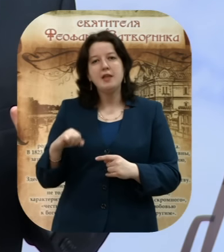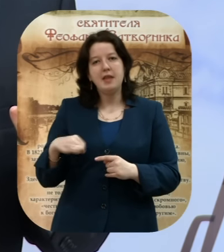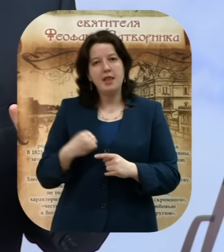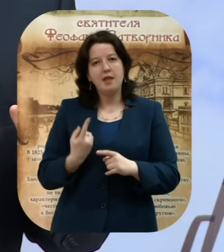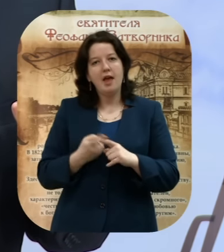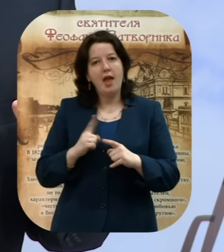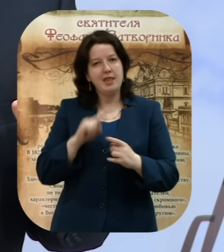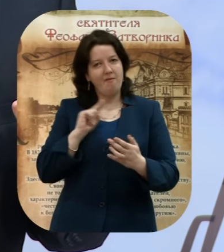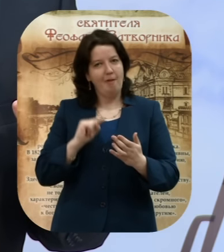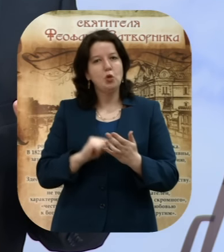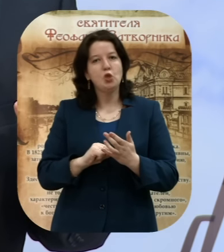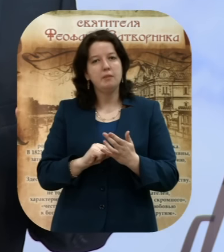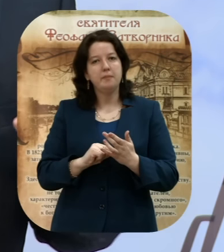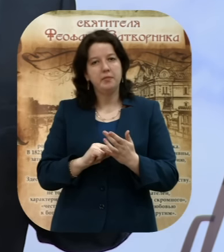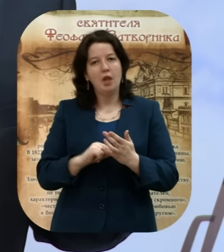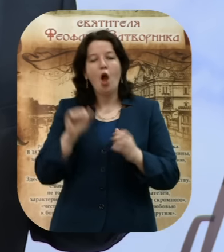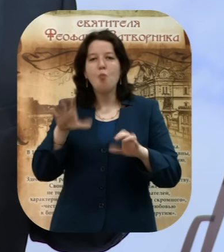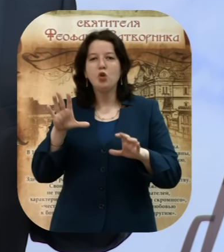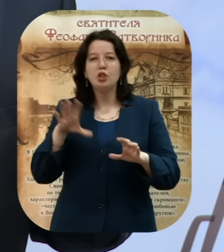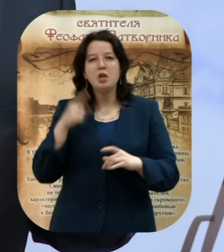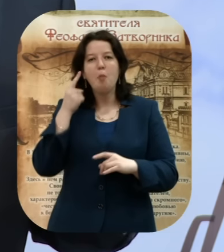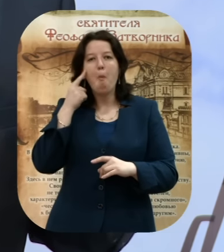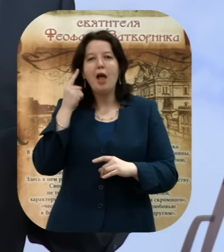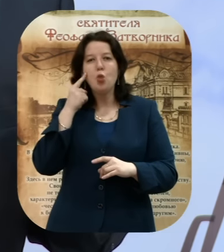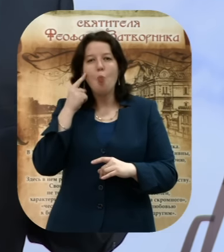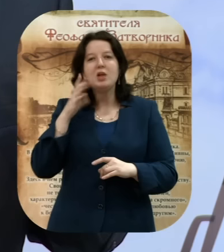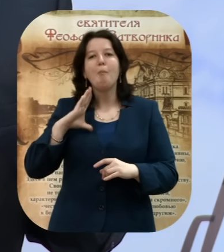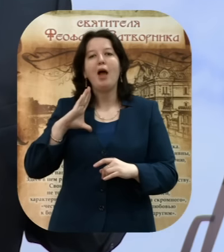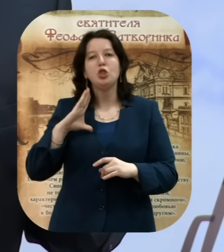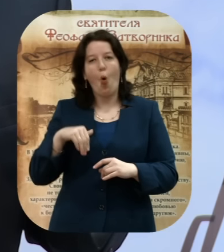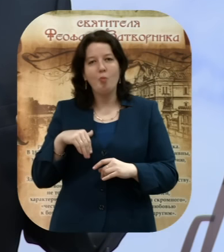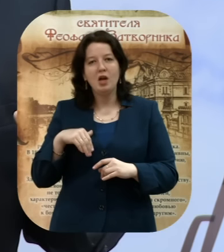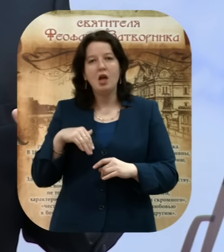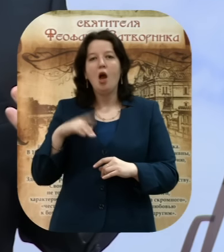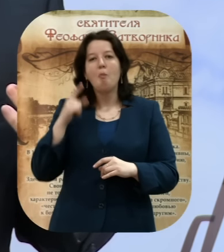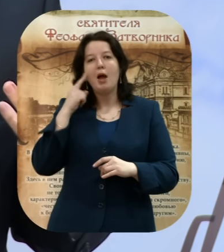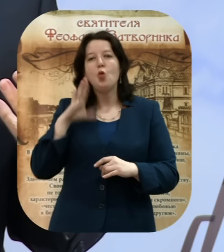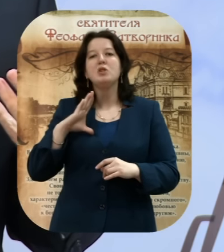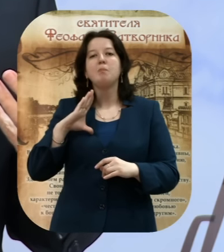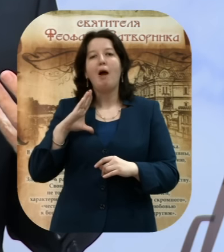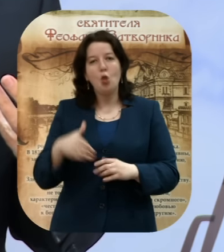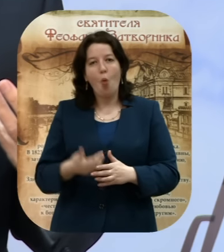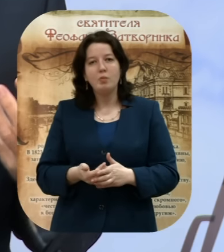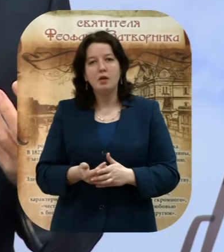этим. Может быть, даже подумать потом,